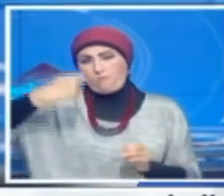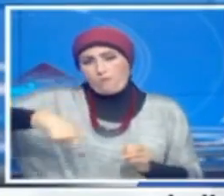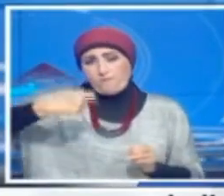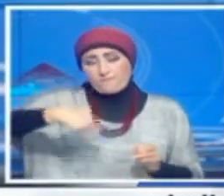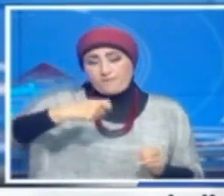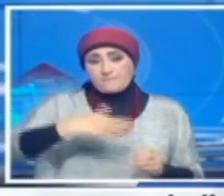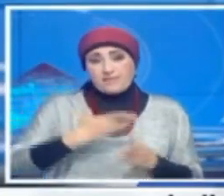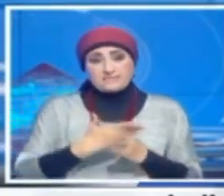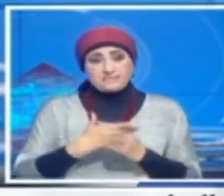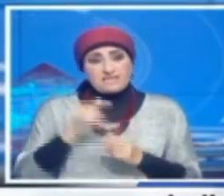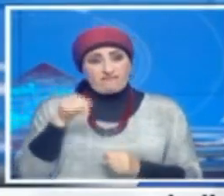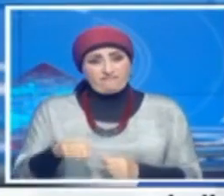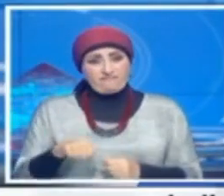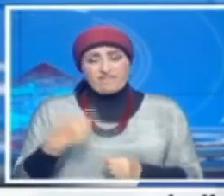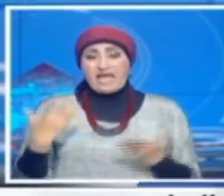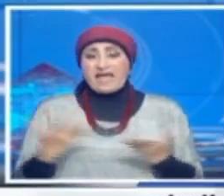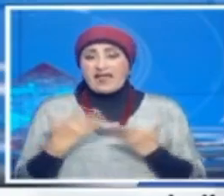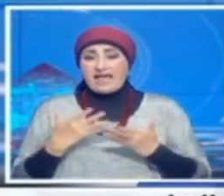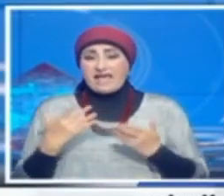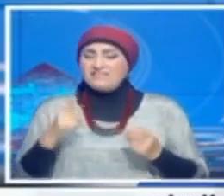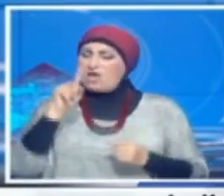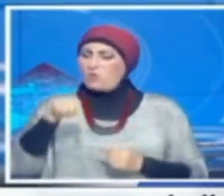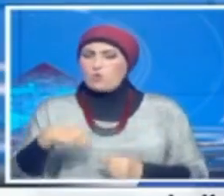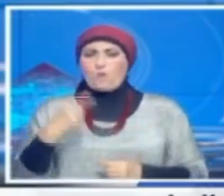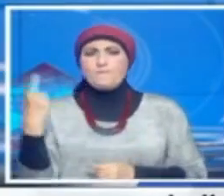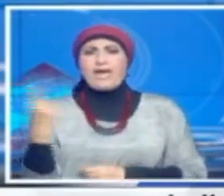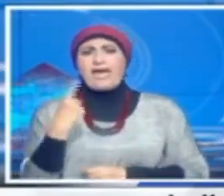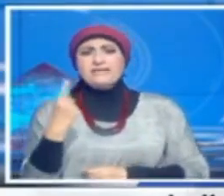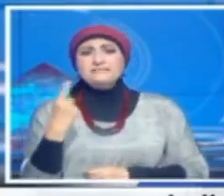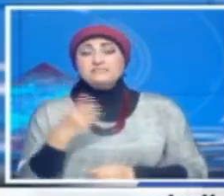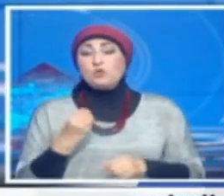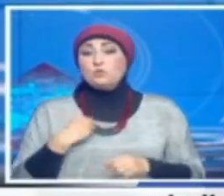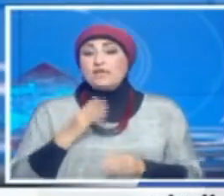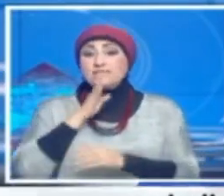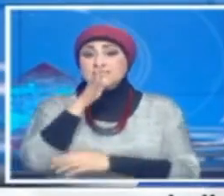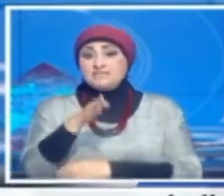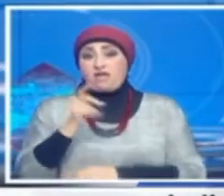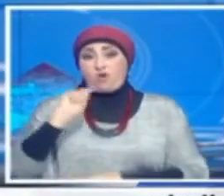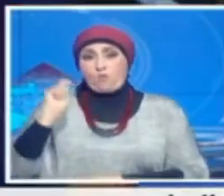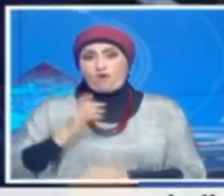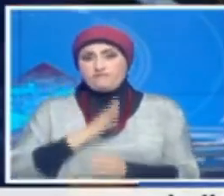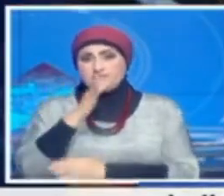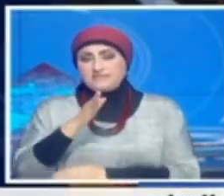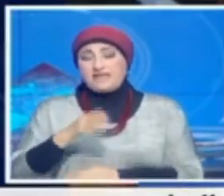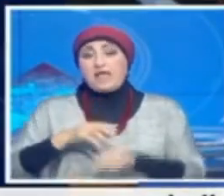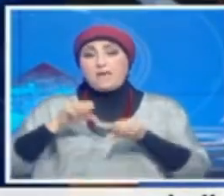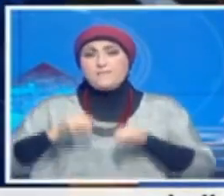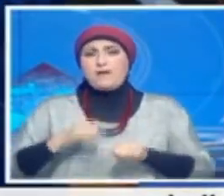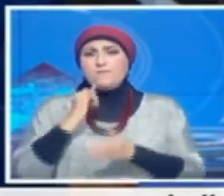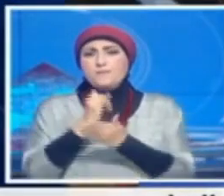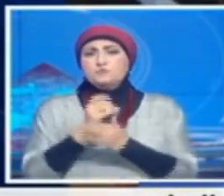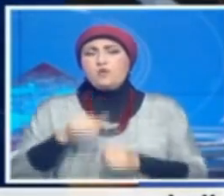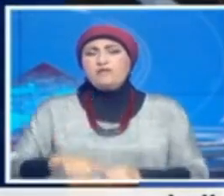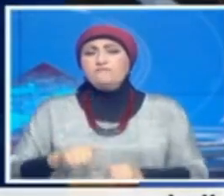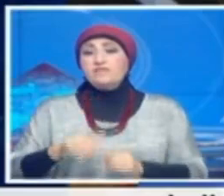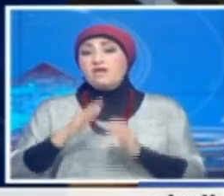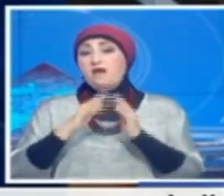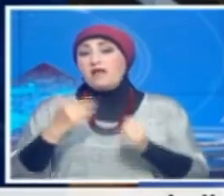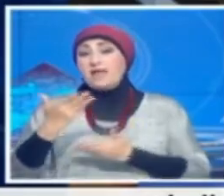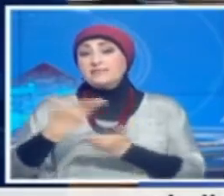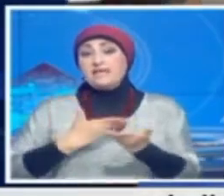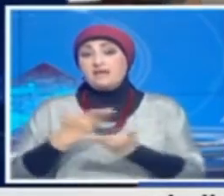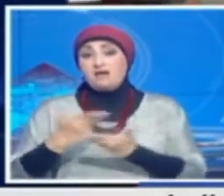مخفضة سواء في المناسبات أو الأيام العادية. جاء ذلك خلال زيارة المحافظ لغرفة القاهرة